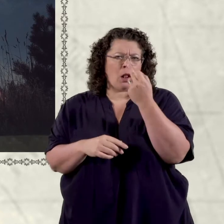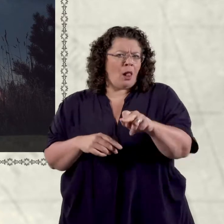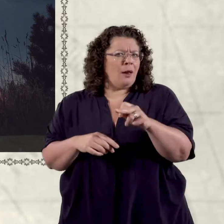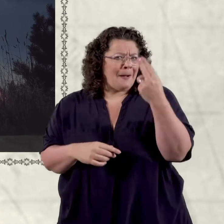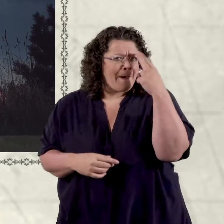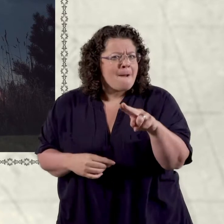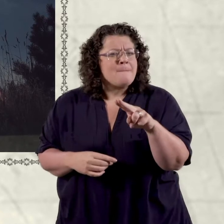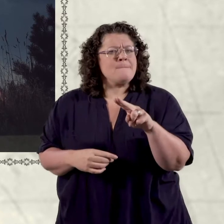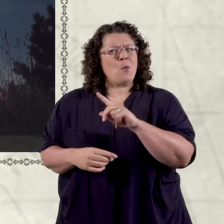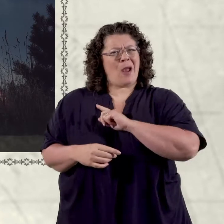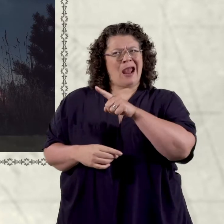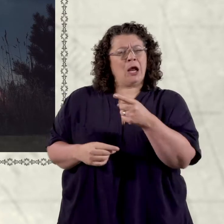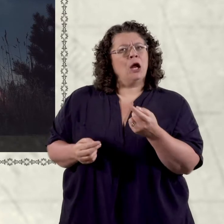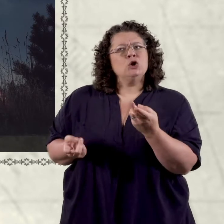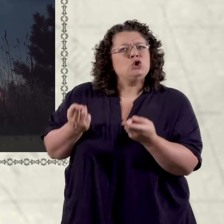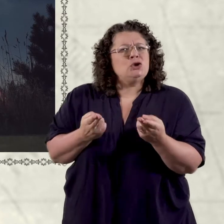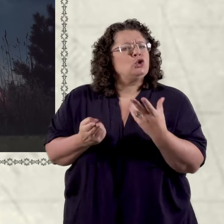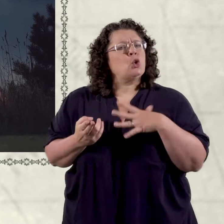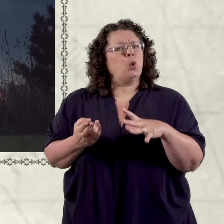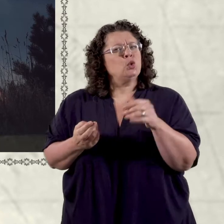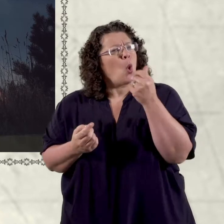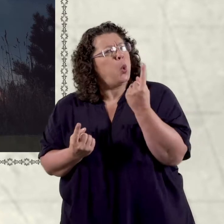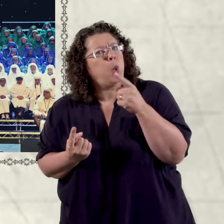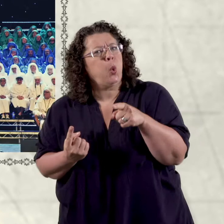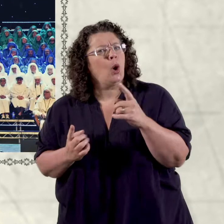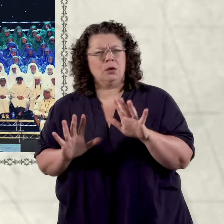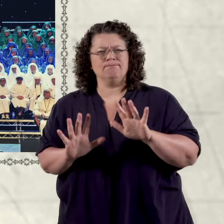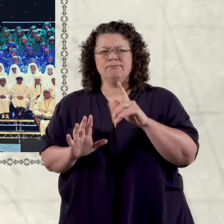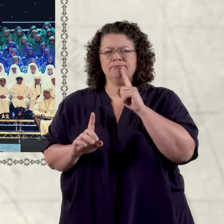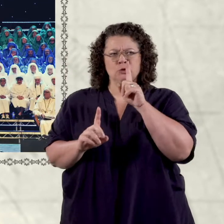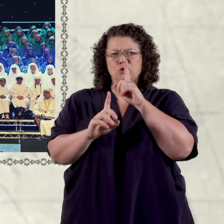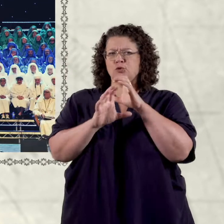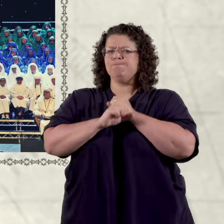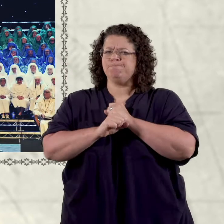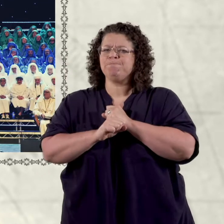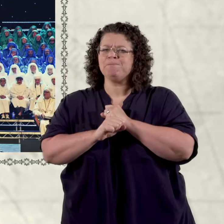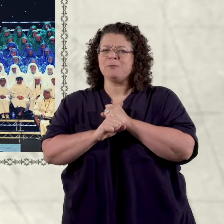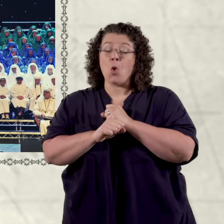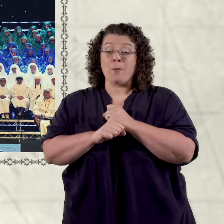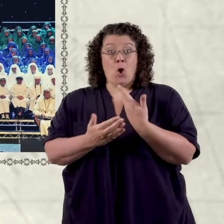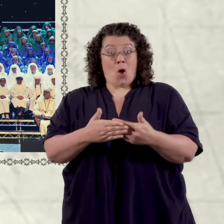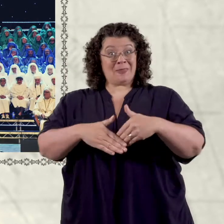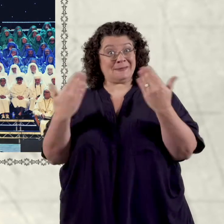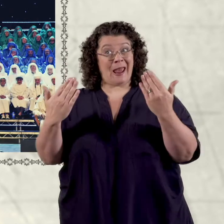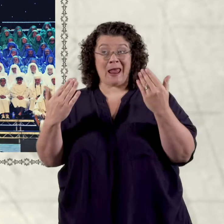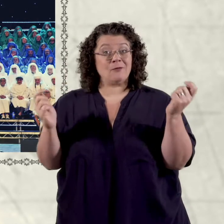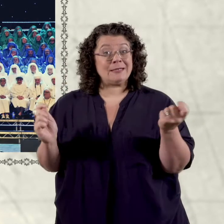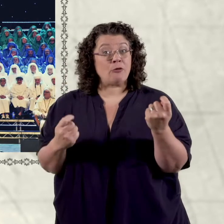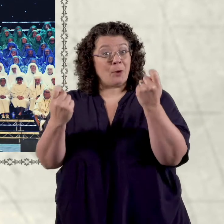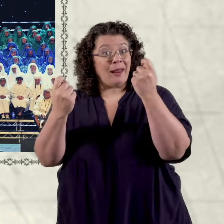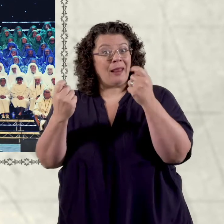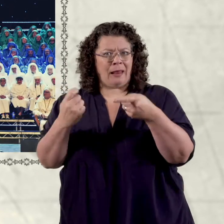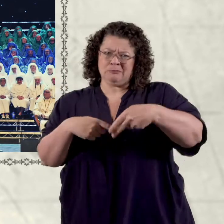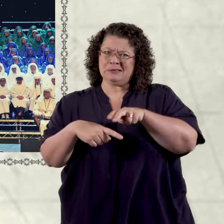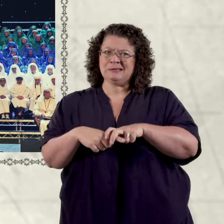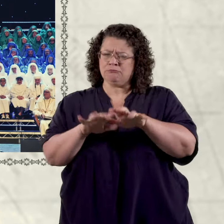Dyna o'n i isio yn fwy na dim. Ydych chi wedi bod mewn seremoni gadeirio erioed? Wel,